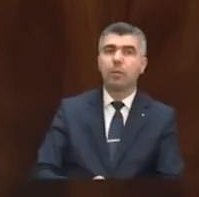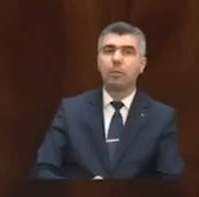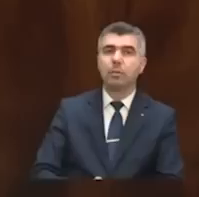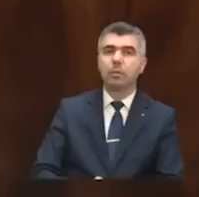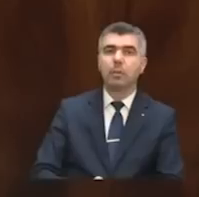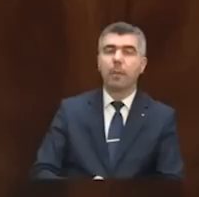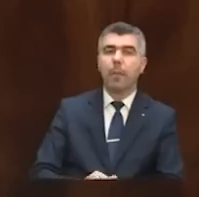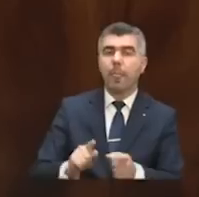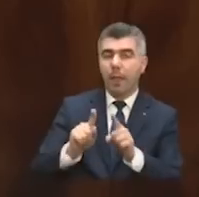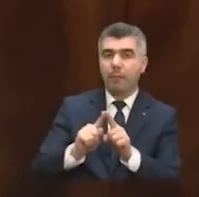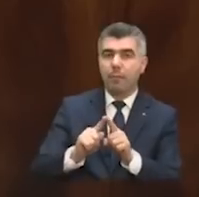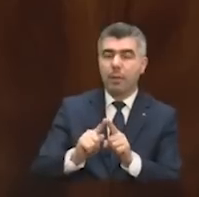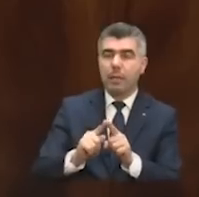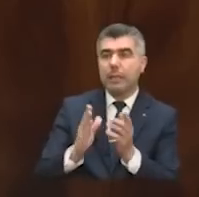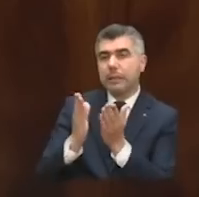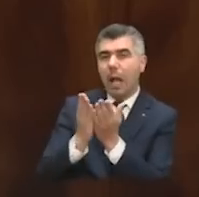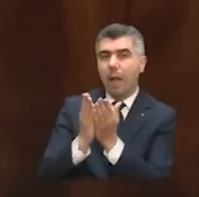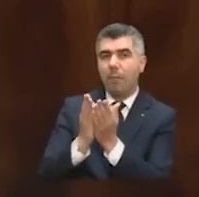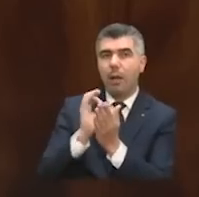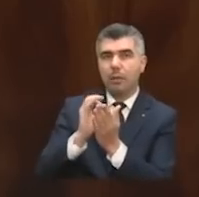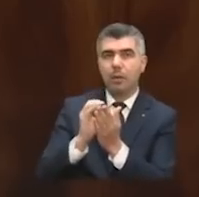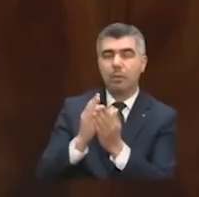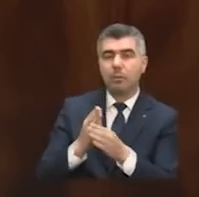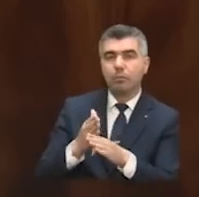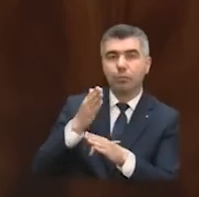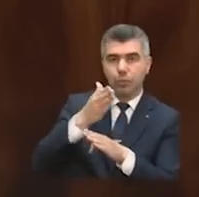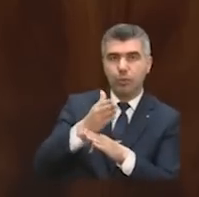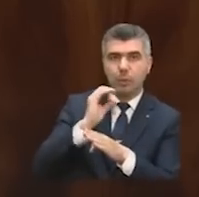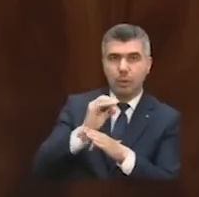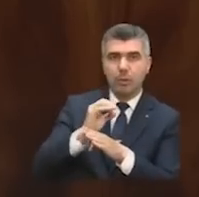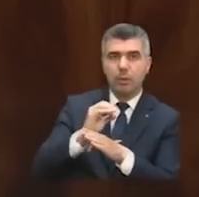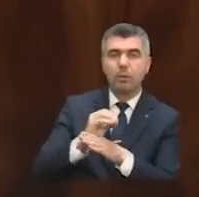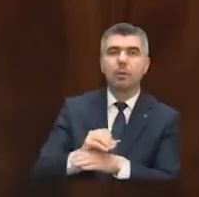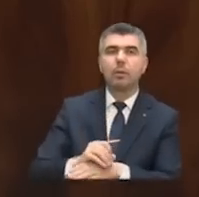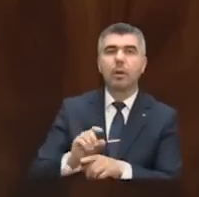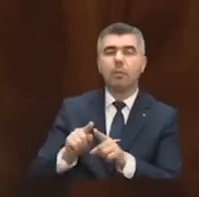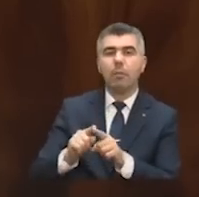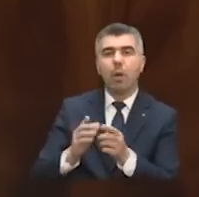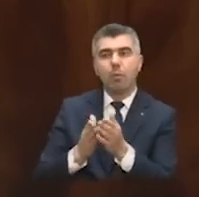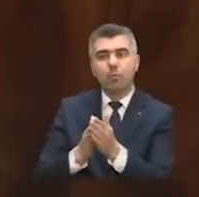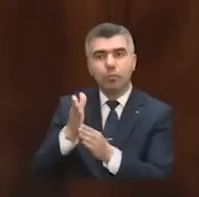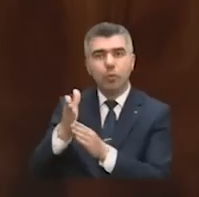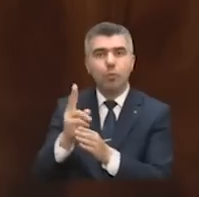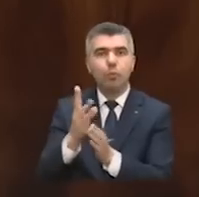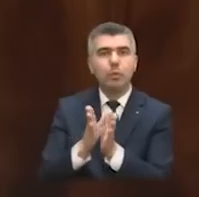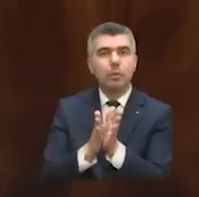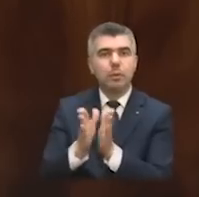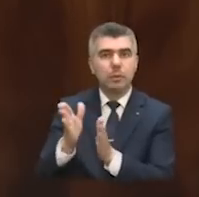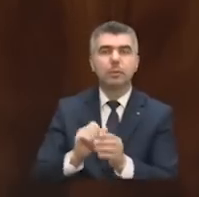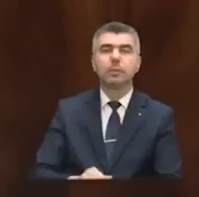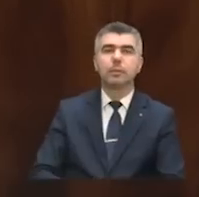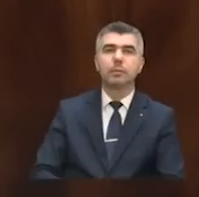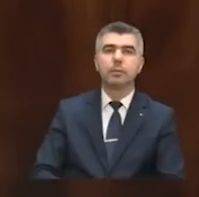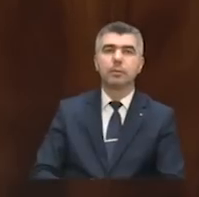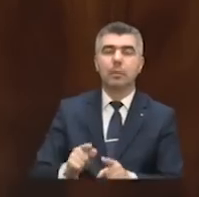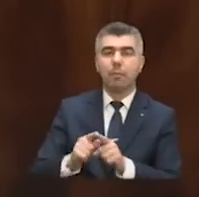الكومبوس. أنا الطالب خصو يقدر يدخل من هنا، مسوا حنا كنشرح خصو يدخل من هنا ويخرج من هنا، وخصو يمشي